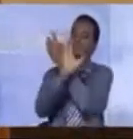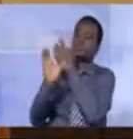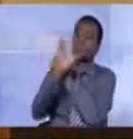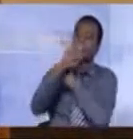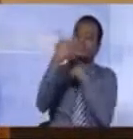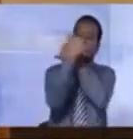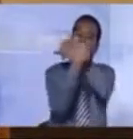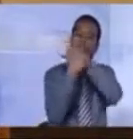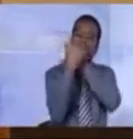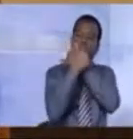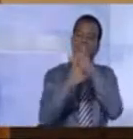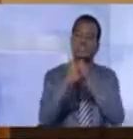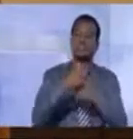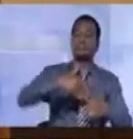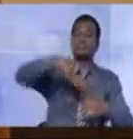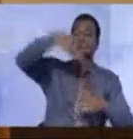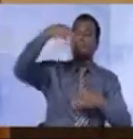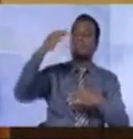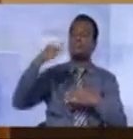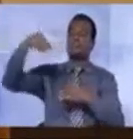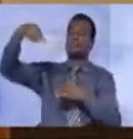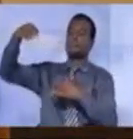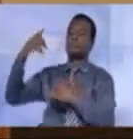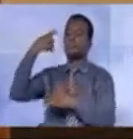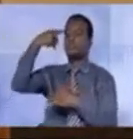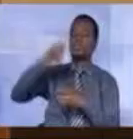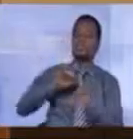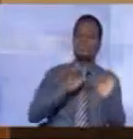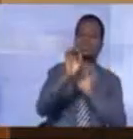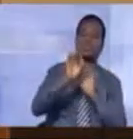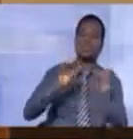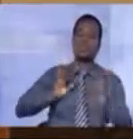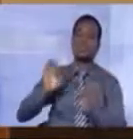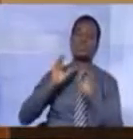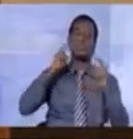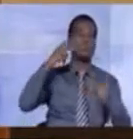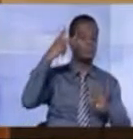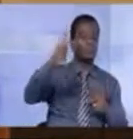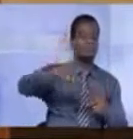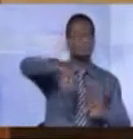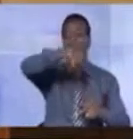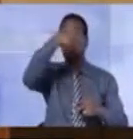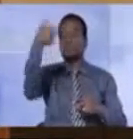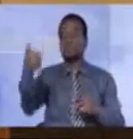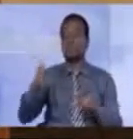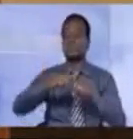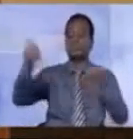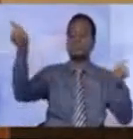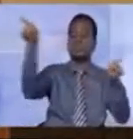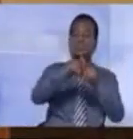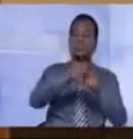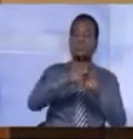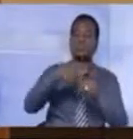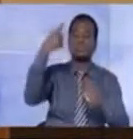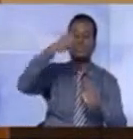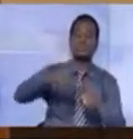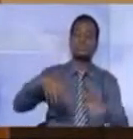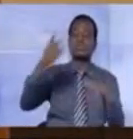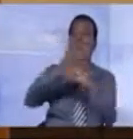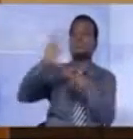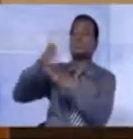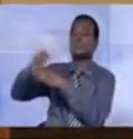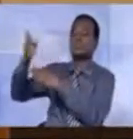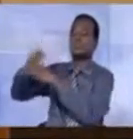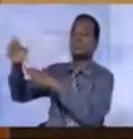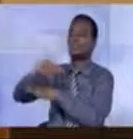pays, monts et vallées, pour expliquer notre vision aux autres, mais aussi pour